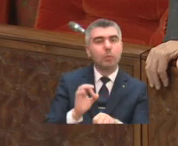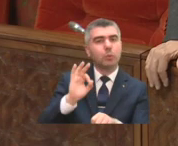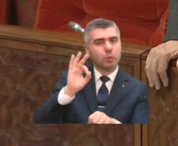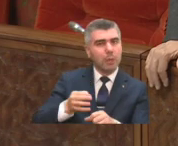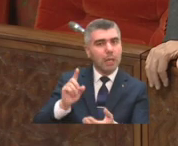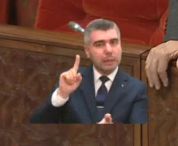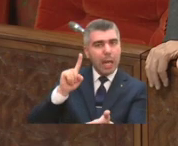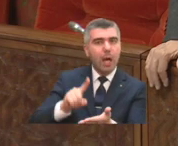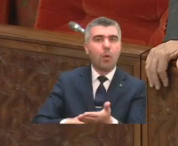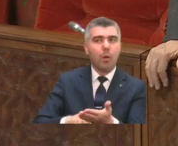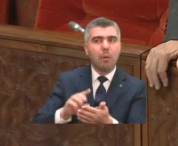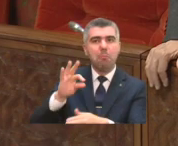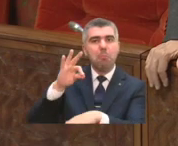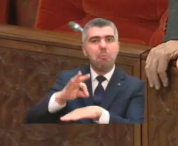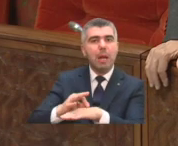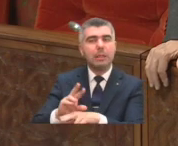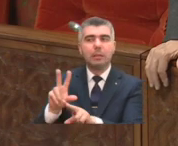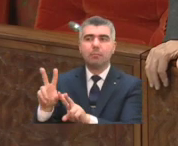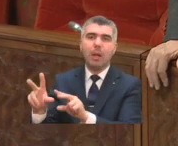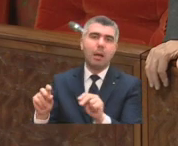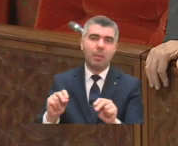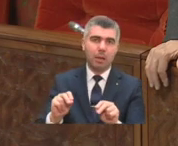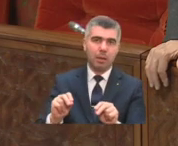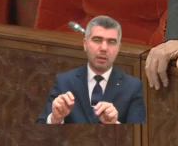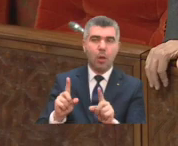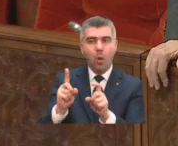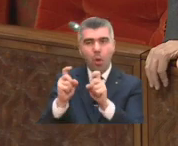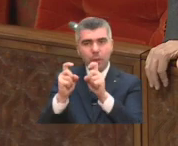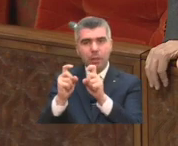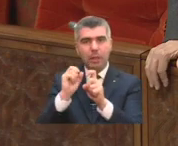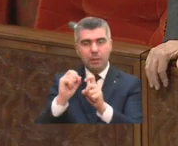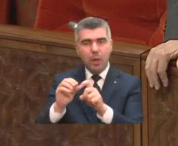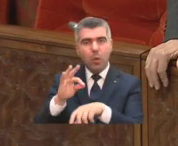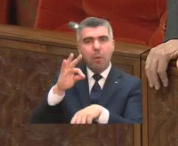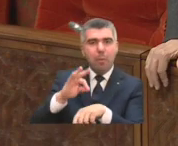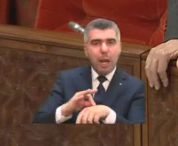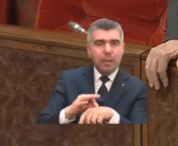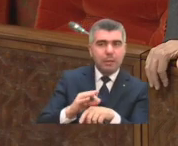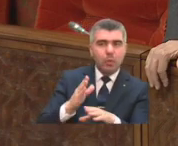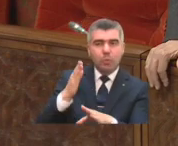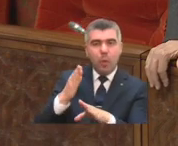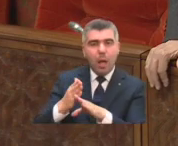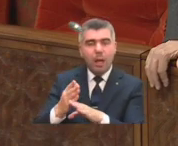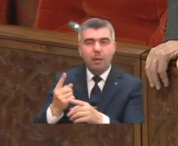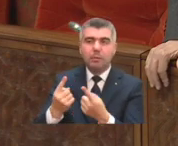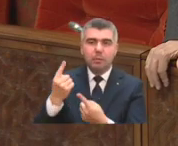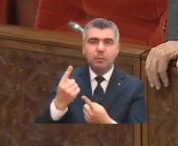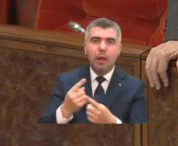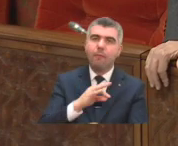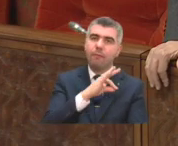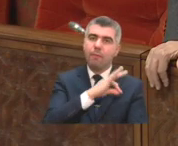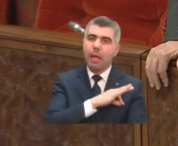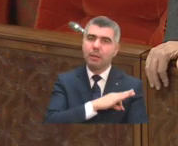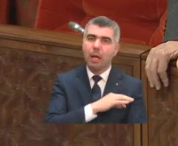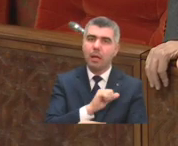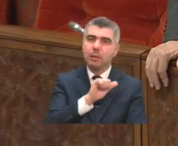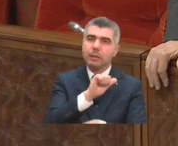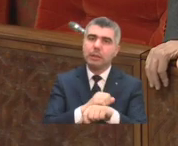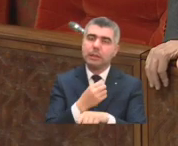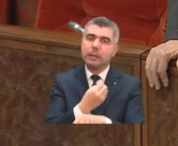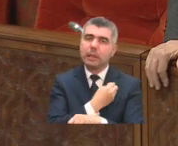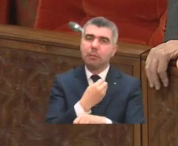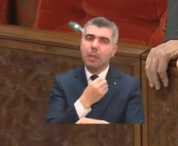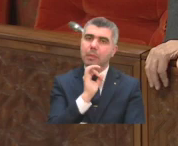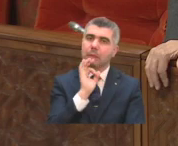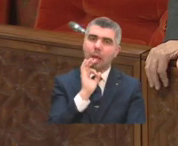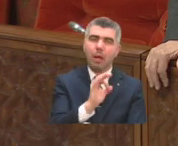لان مريض ما كنفرقوش في المرض واش هذا عنده كونسير ولا عنده مرض كرونيك، فبالتالي هو كيستافد من التغطيه الصحيه التامين الاجباري الاساسي على